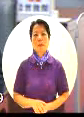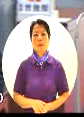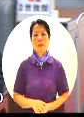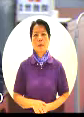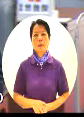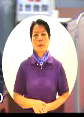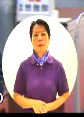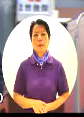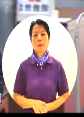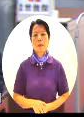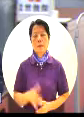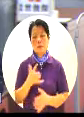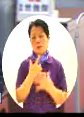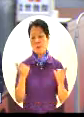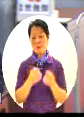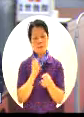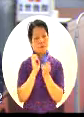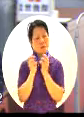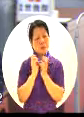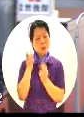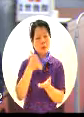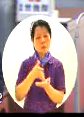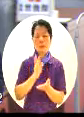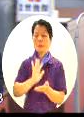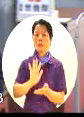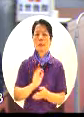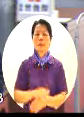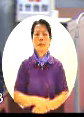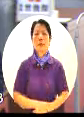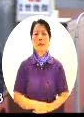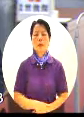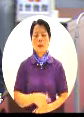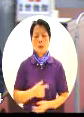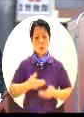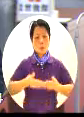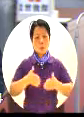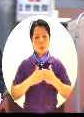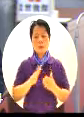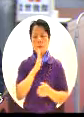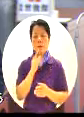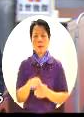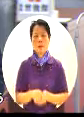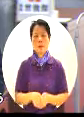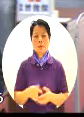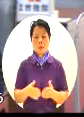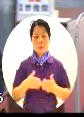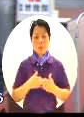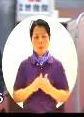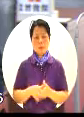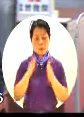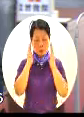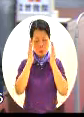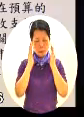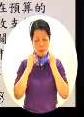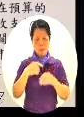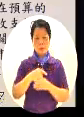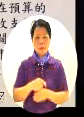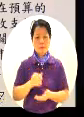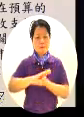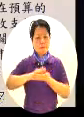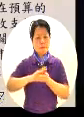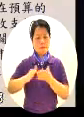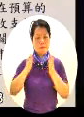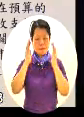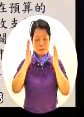不再做一个明细的说明哈。我是感觉上重要哈，正本清源了哈，开辟财源了哈。